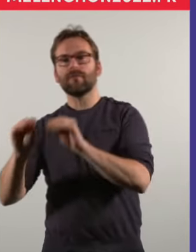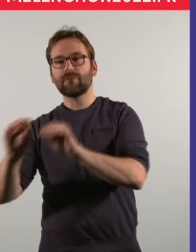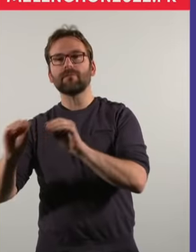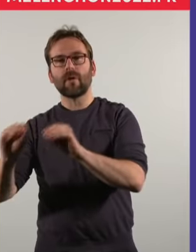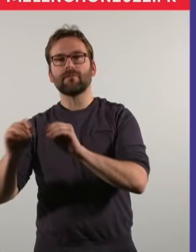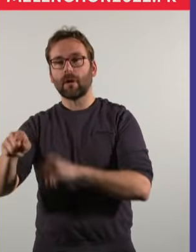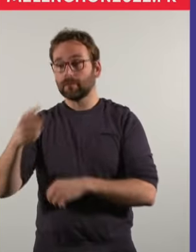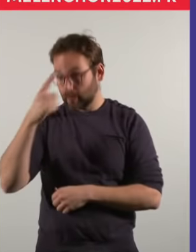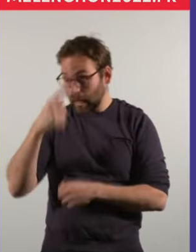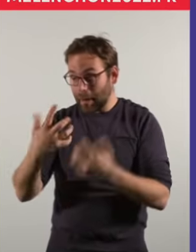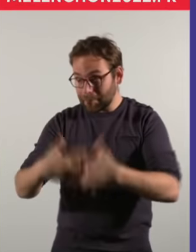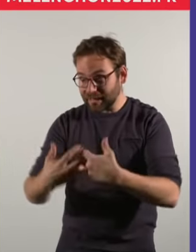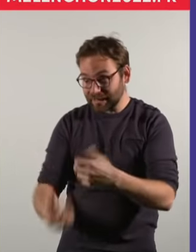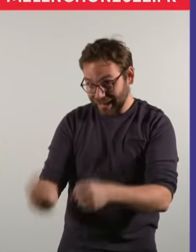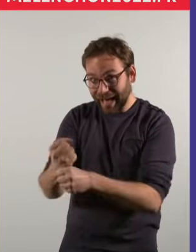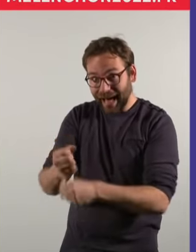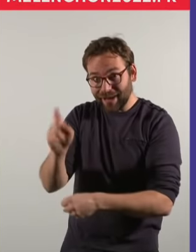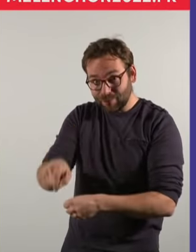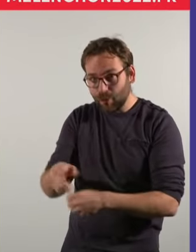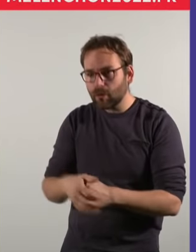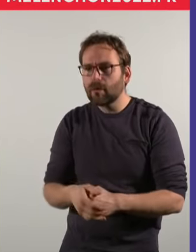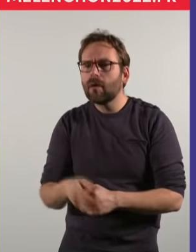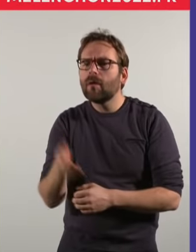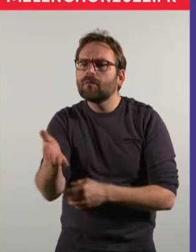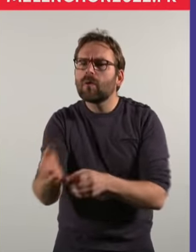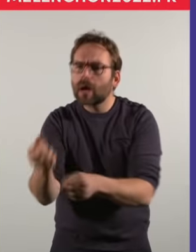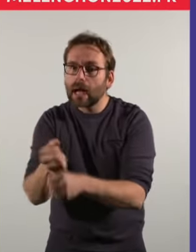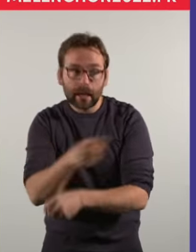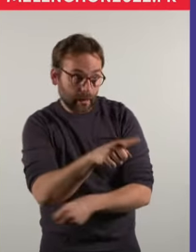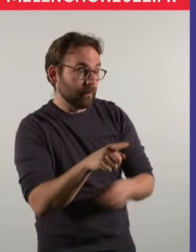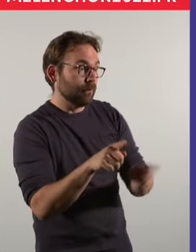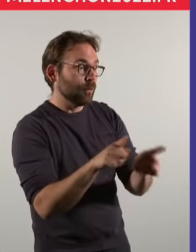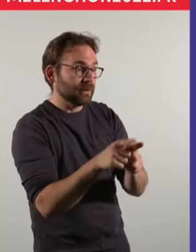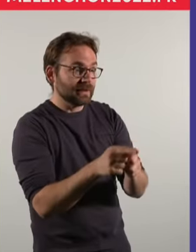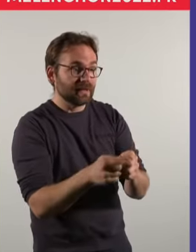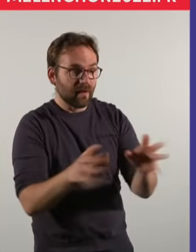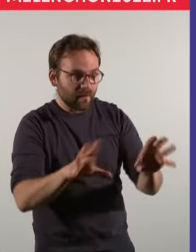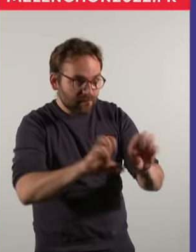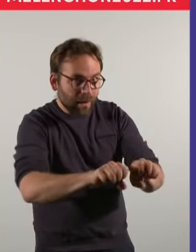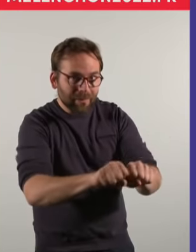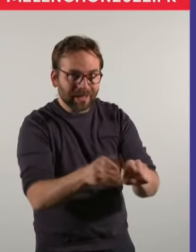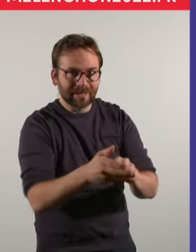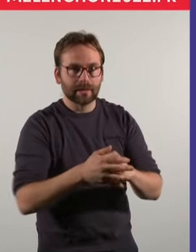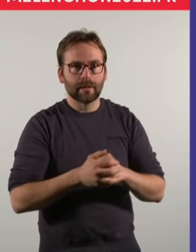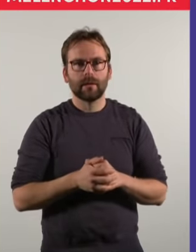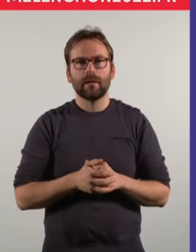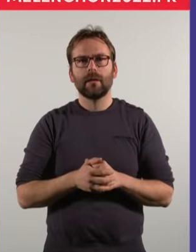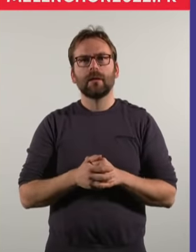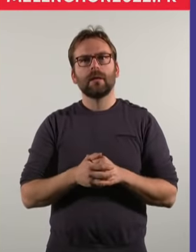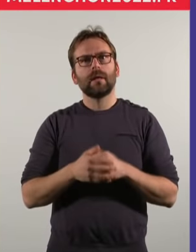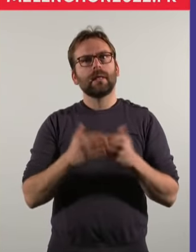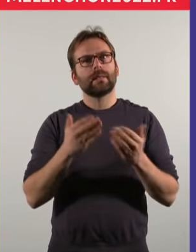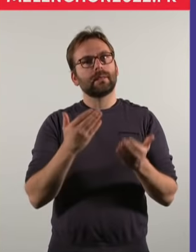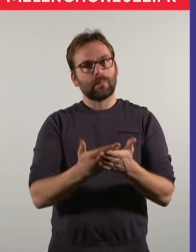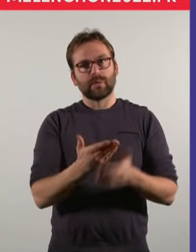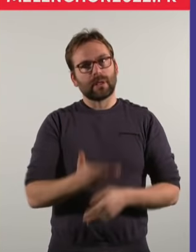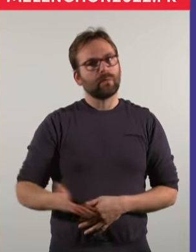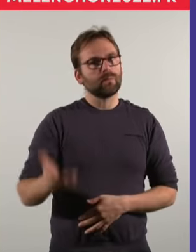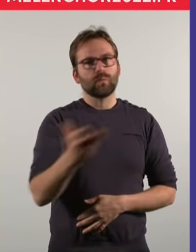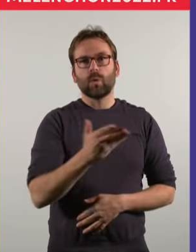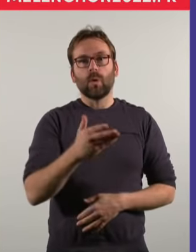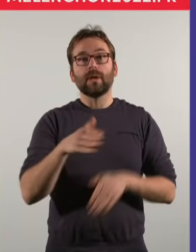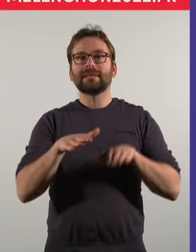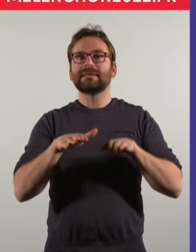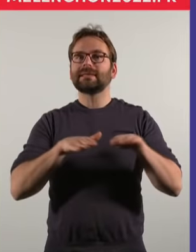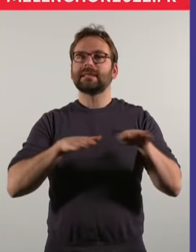mettre au point toutes ces machines. Les uns à les concevoir, les autres à les réaliser. C'est la raison pour laquelle tout notre système va